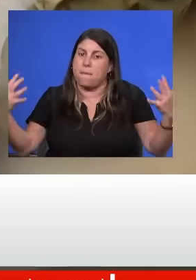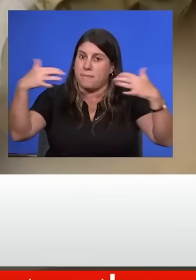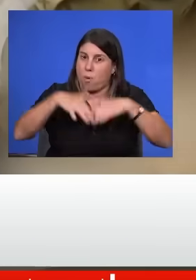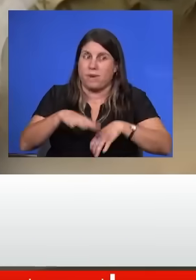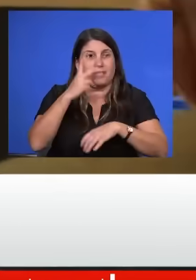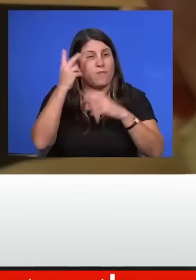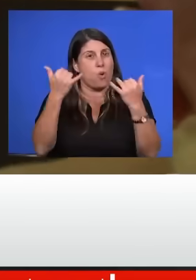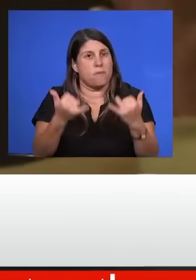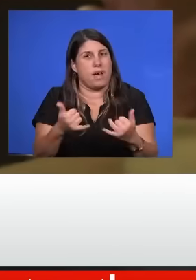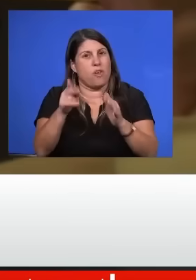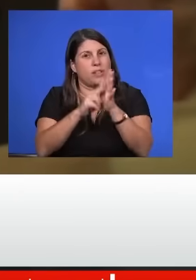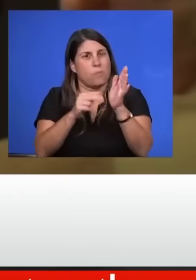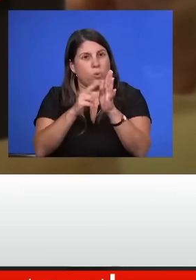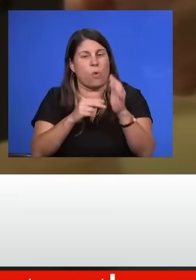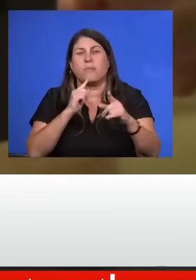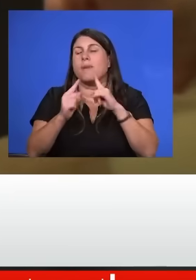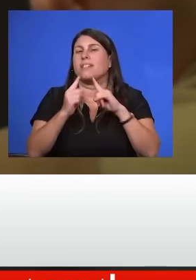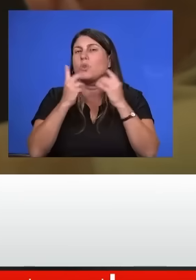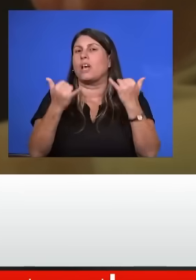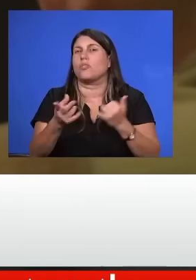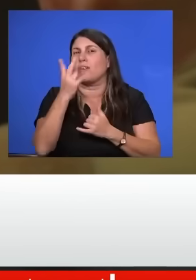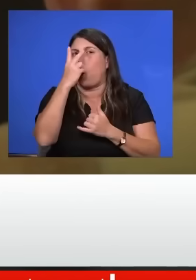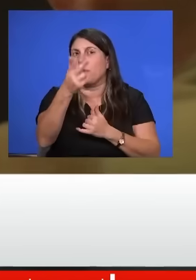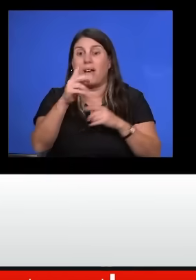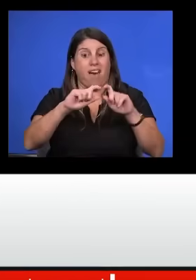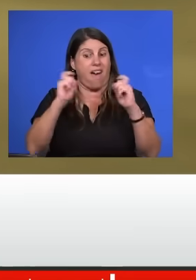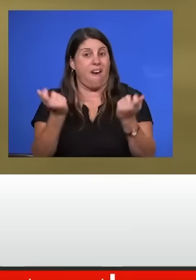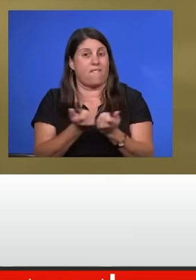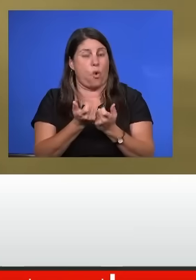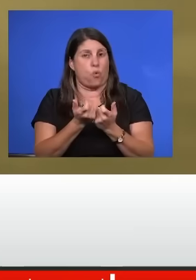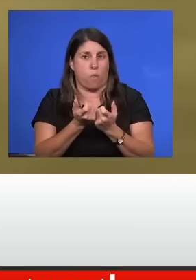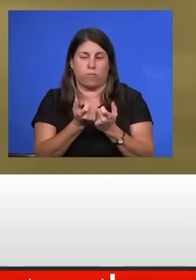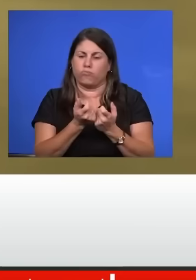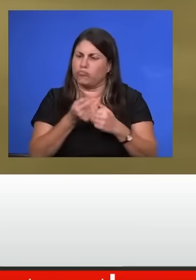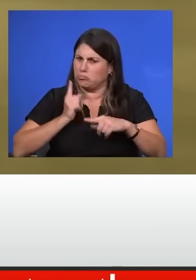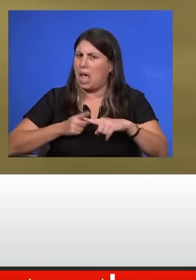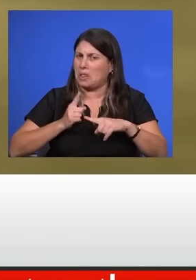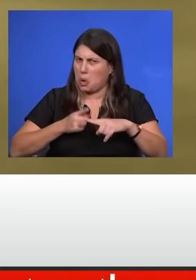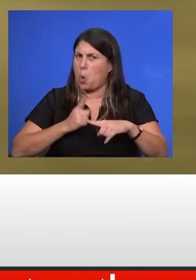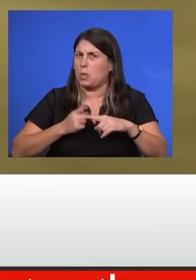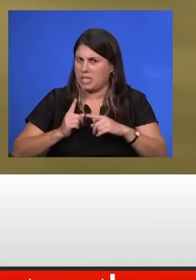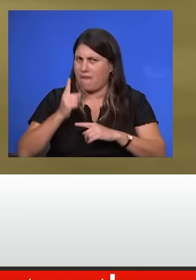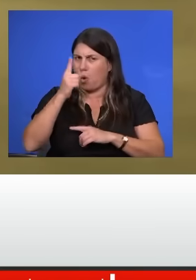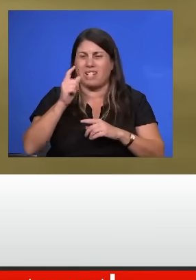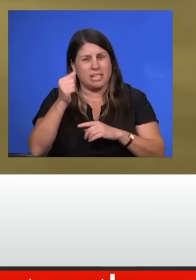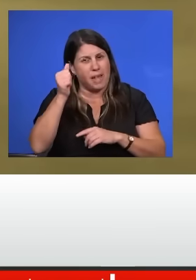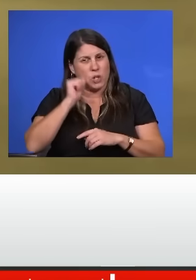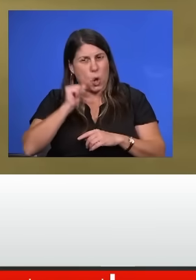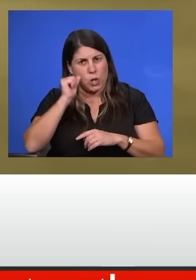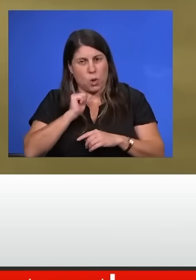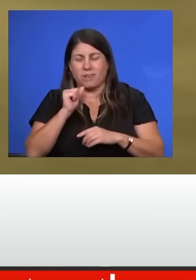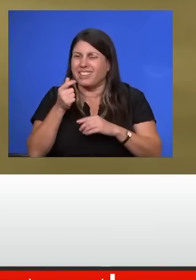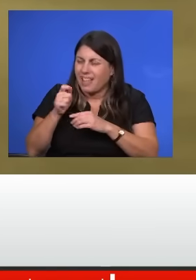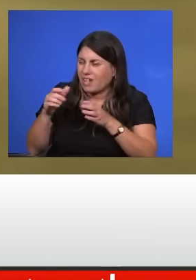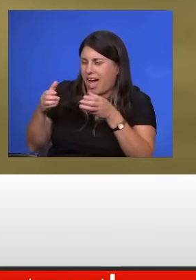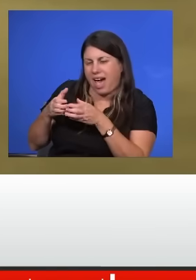התמונות מהדיון הזה. הפורום הזה מכונס בתדירות די גבוהה, כמעט מדי יום. דווקא הקבינט המדיני-ביטחוני